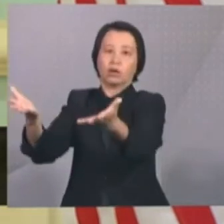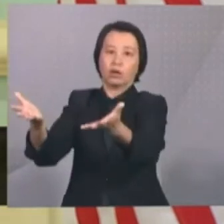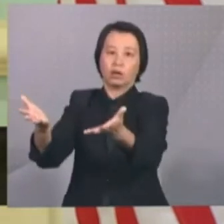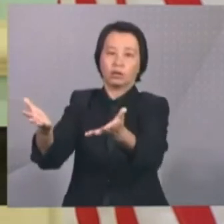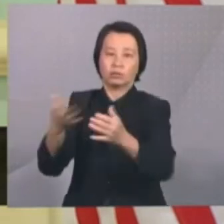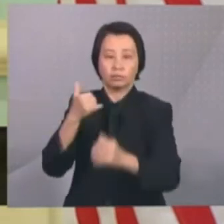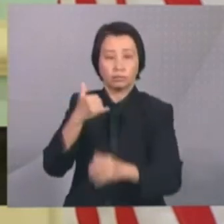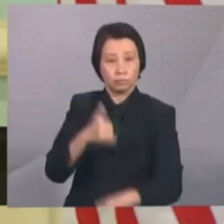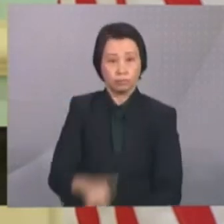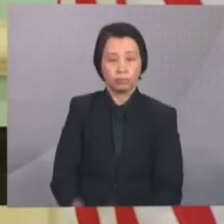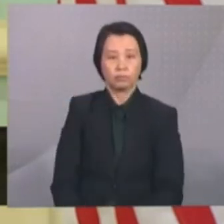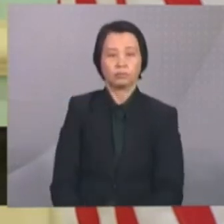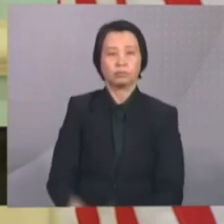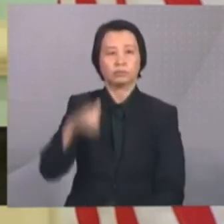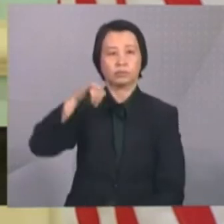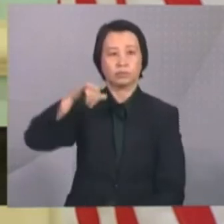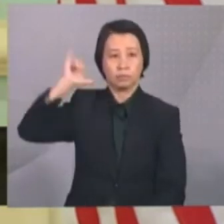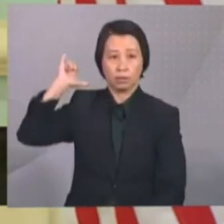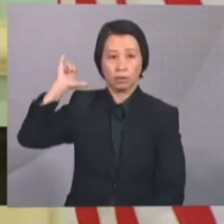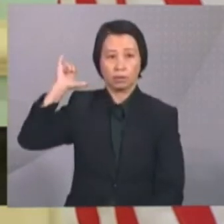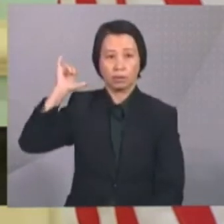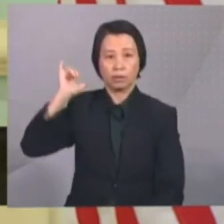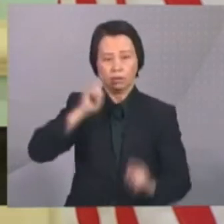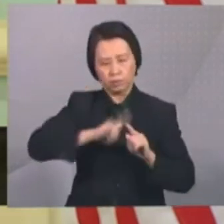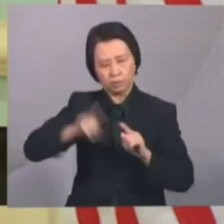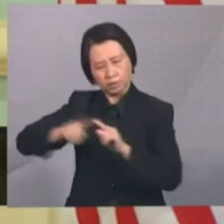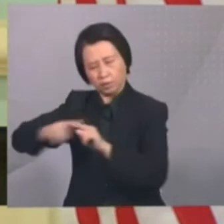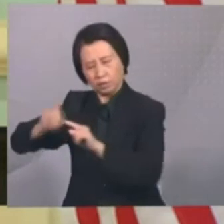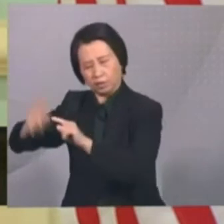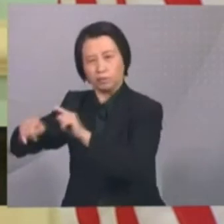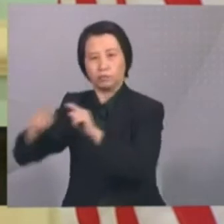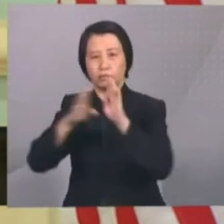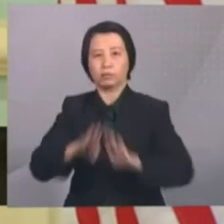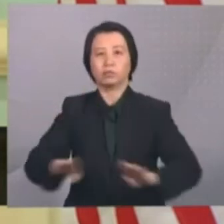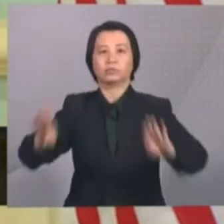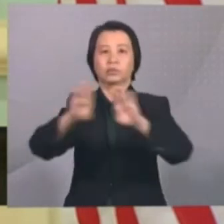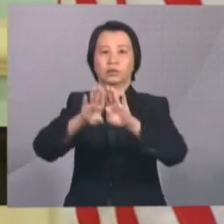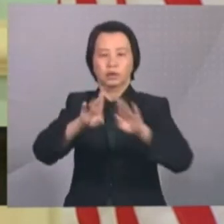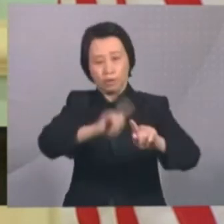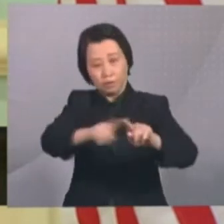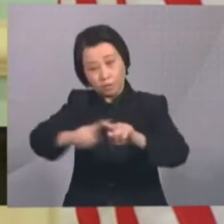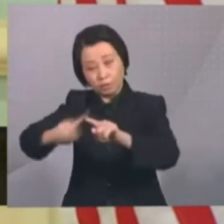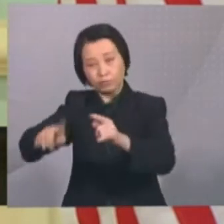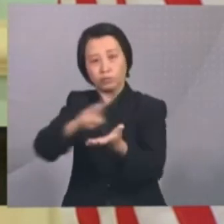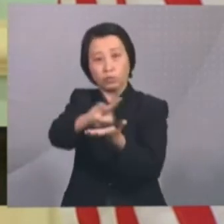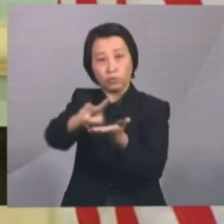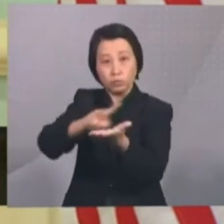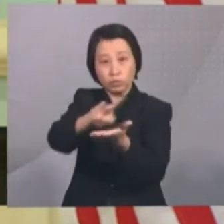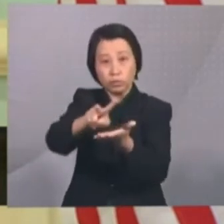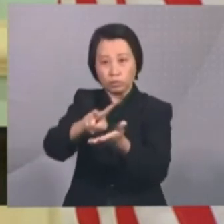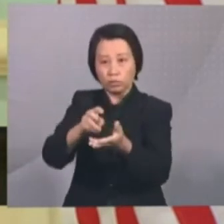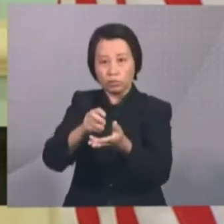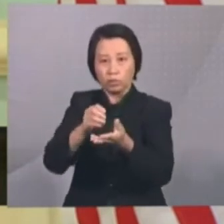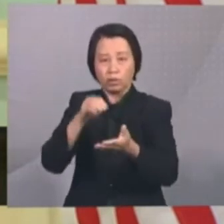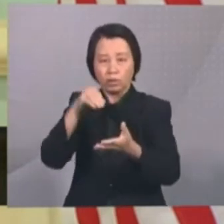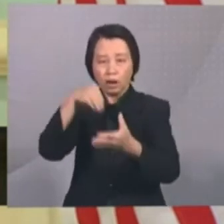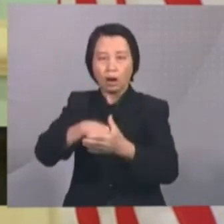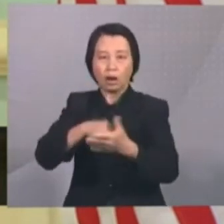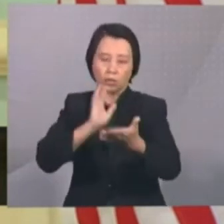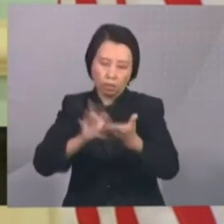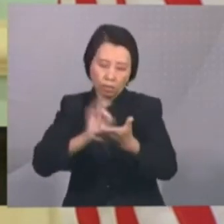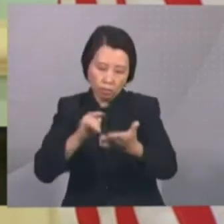semalam Hai berbagai-bagai berita Hai berbagai-bagai video yang disebakan